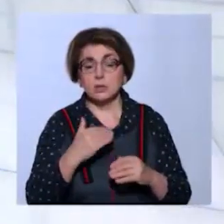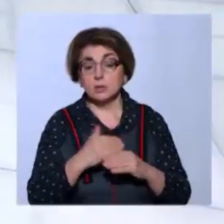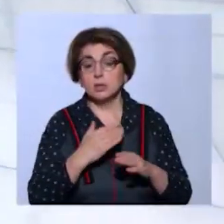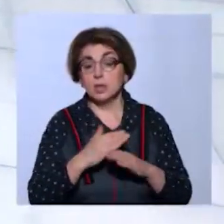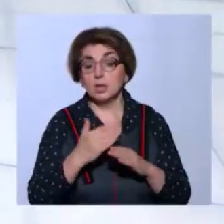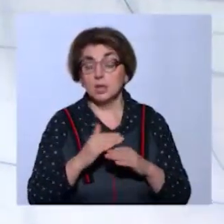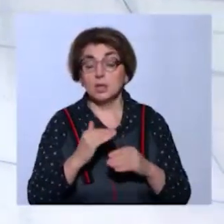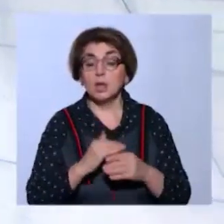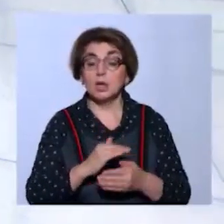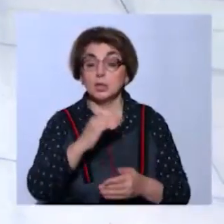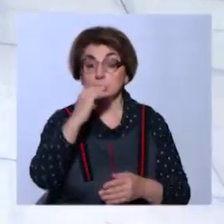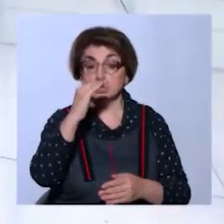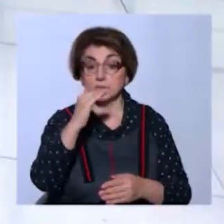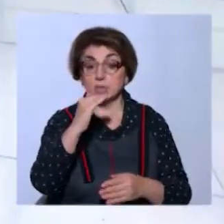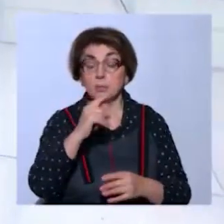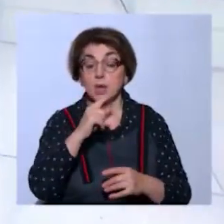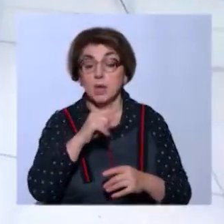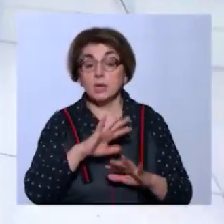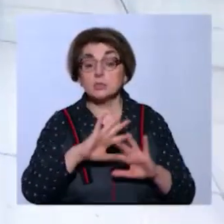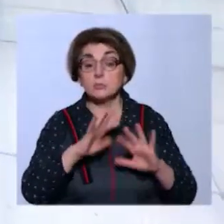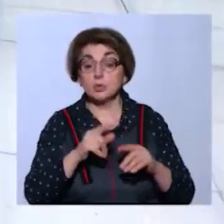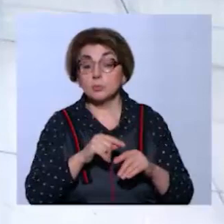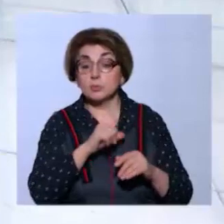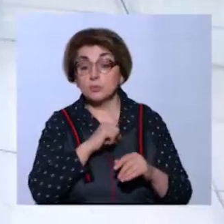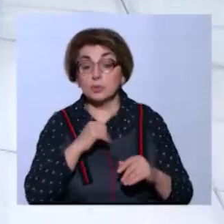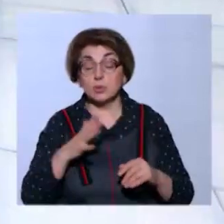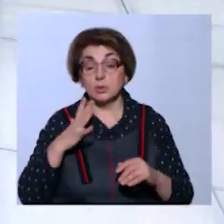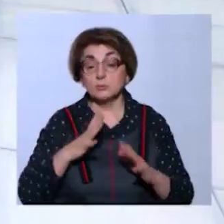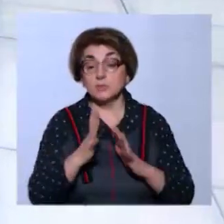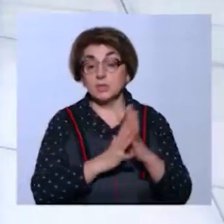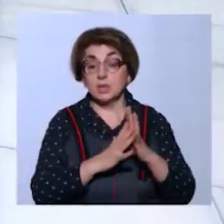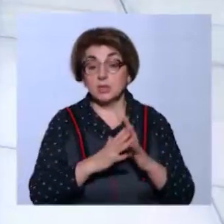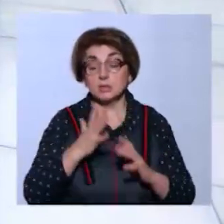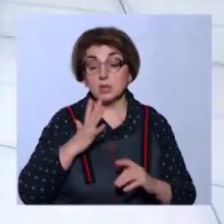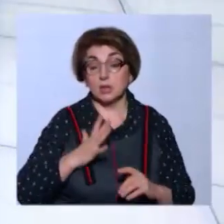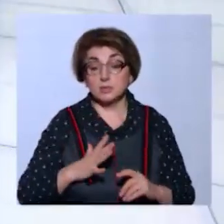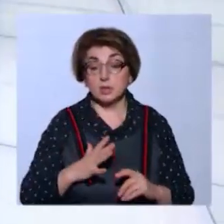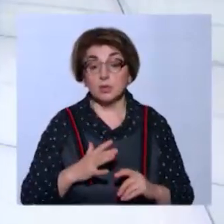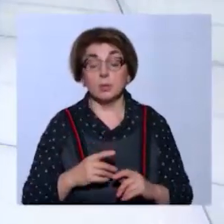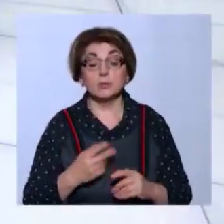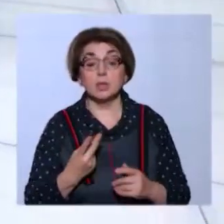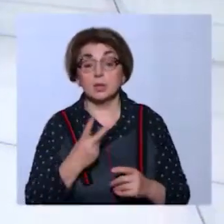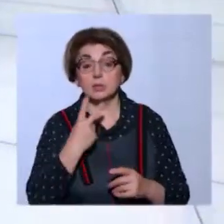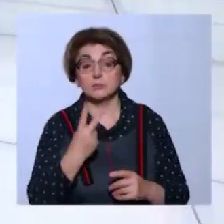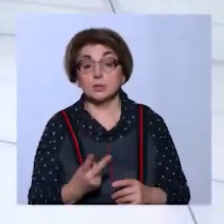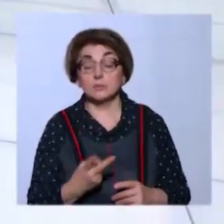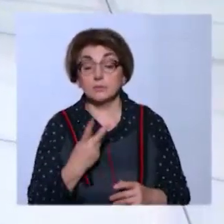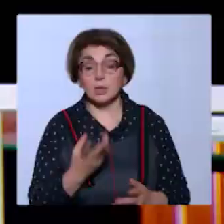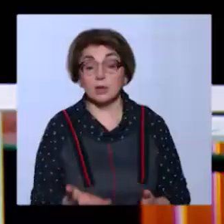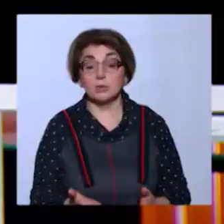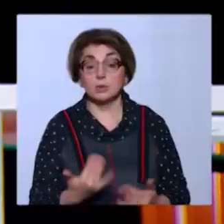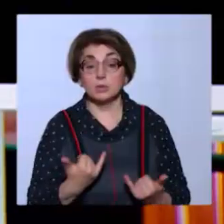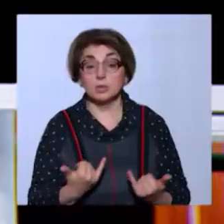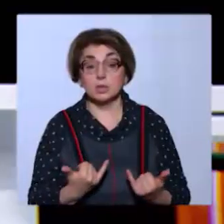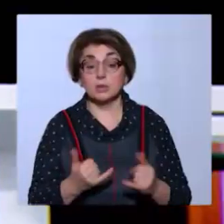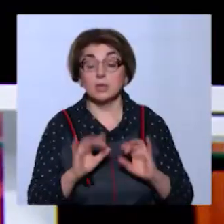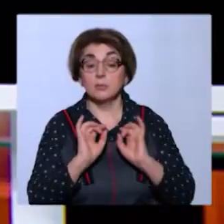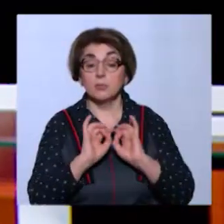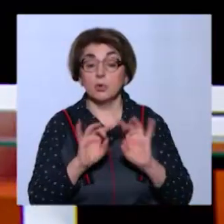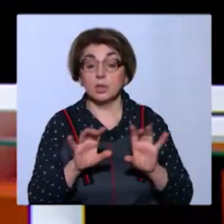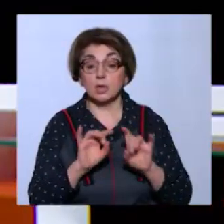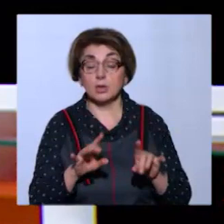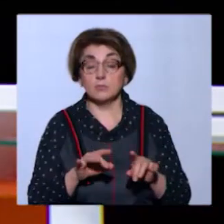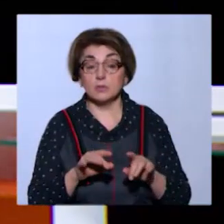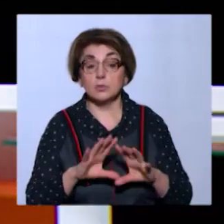იზრდება. ეს მოქმედებს მის გვალვა გამძლეობაზე. აი ახლა ჩვენ მას დღეს